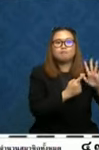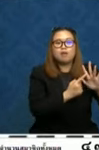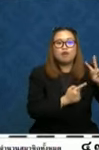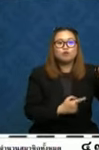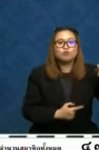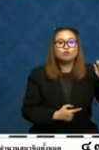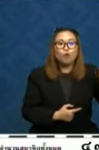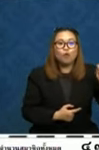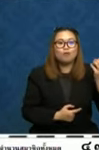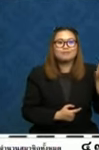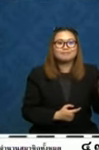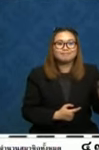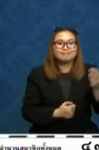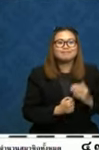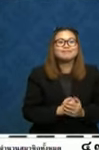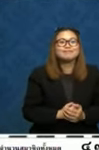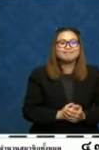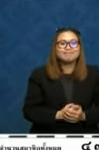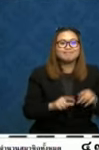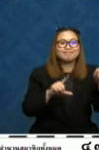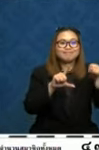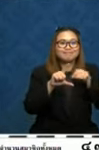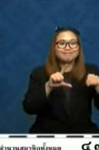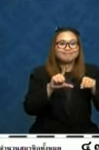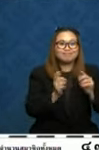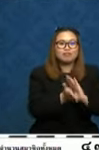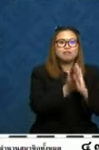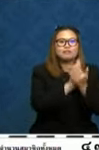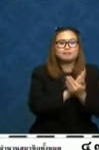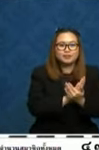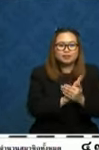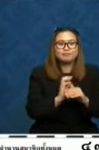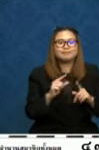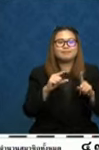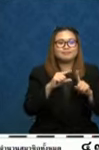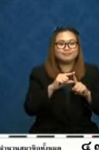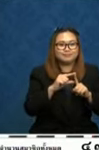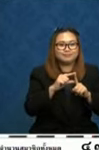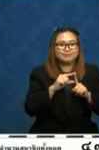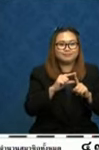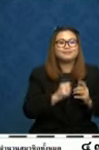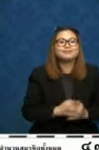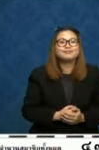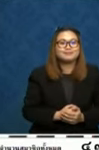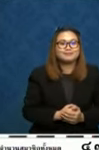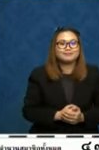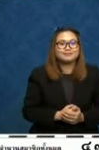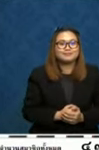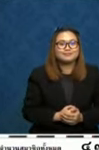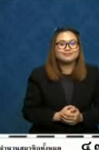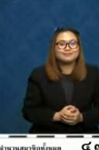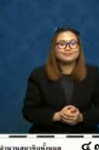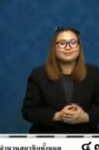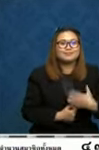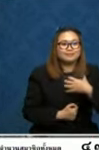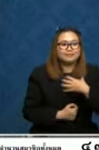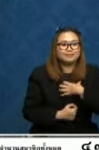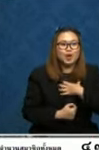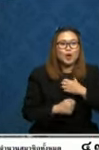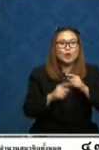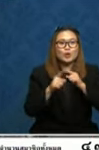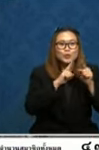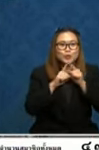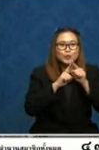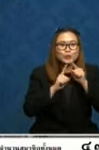รรคเดิมพรรคก้าวไกลตอนนี้พรรคประชาชนครับผมขออนุญาตเป็นส่วนหนึ่งของการอภิปรายครั้งนี้ด้วย